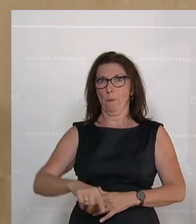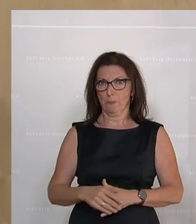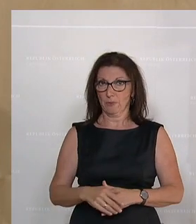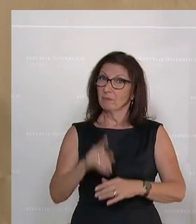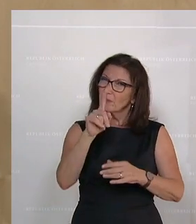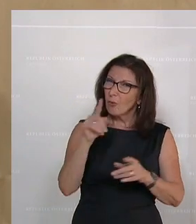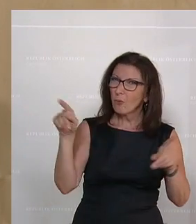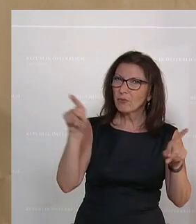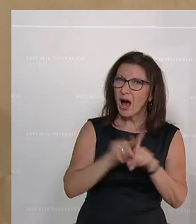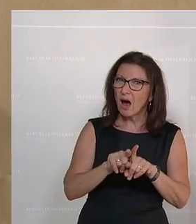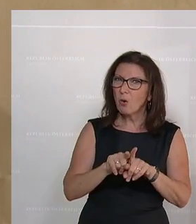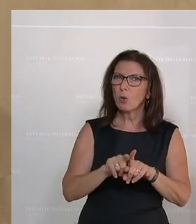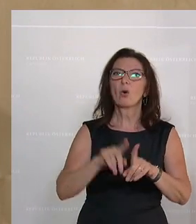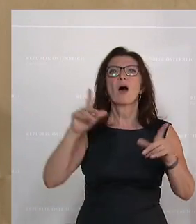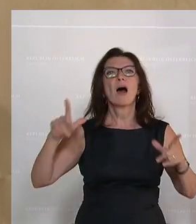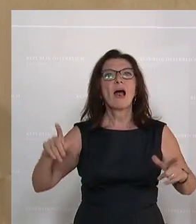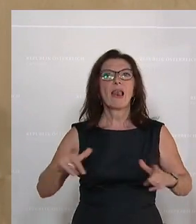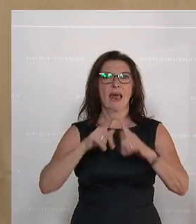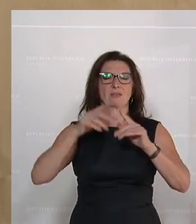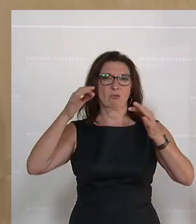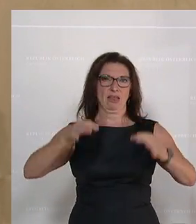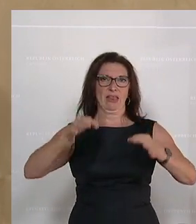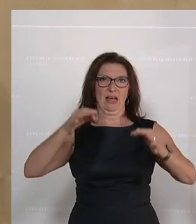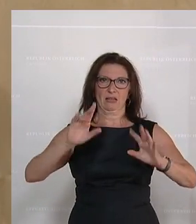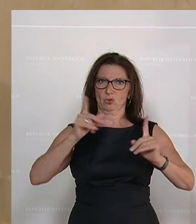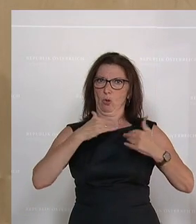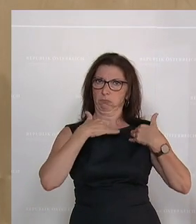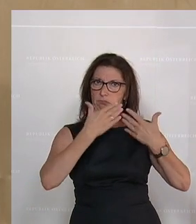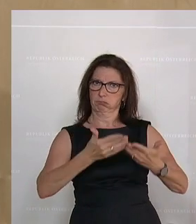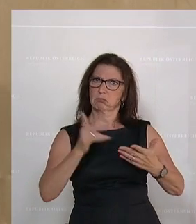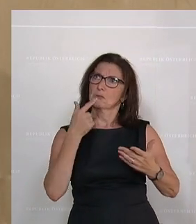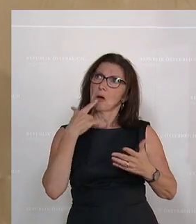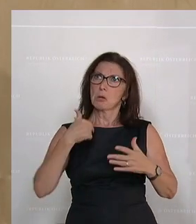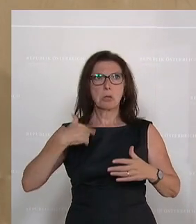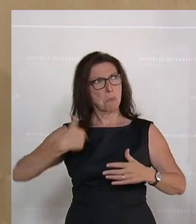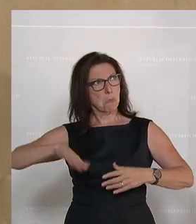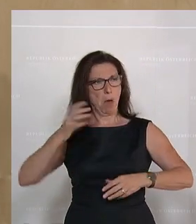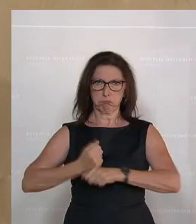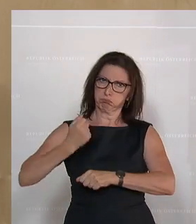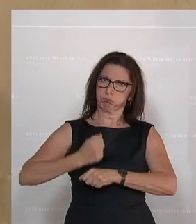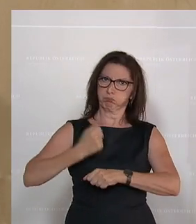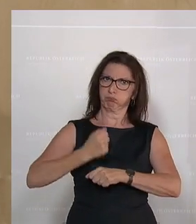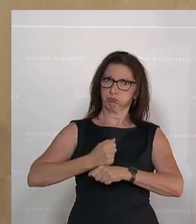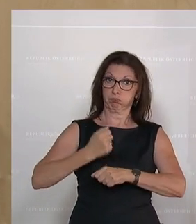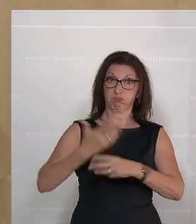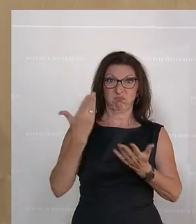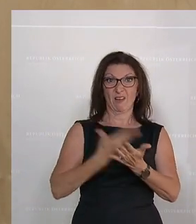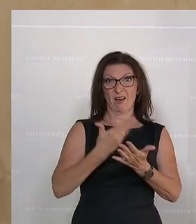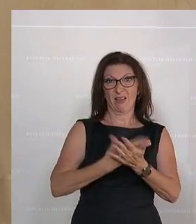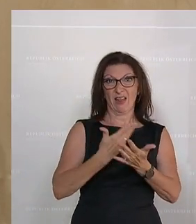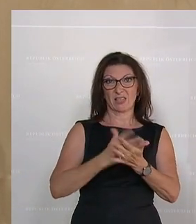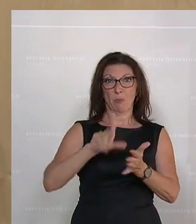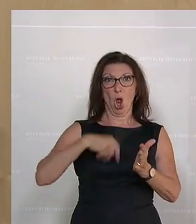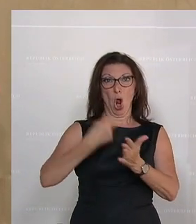auch leistungsträger entlastet die die sache okay ich leiste mir kommen eine höhere einkommensteuer stufe lohnsteuer stufe